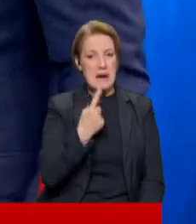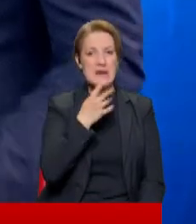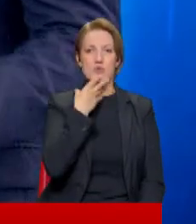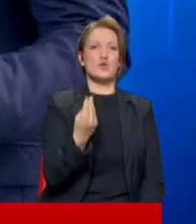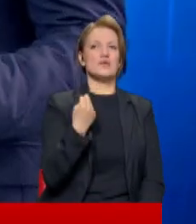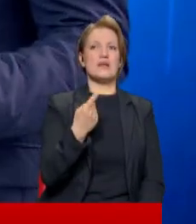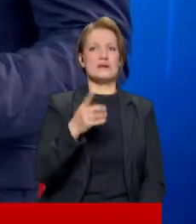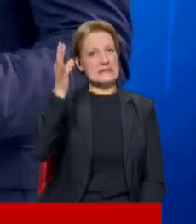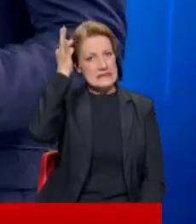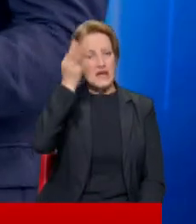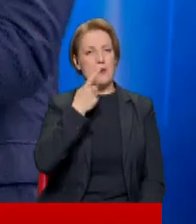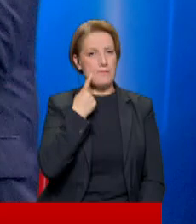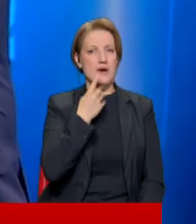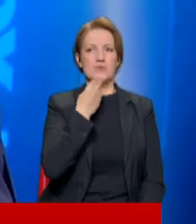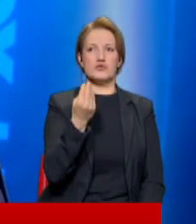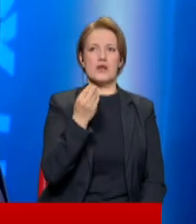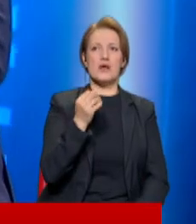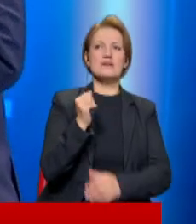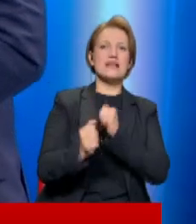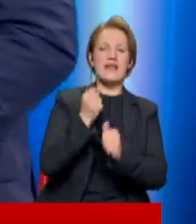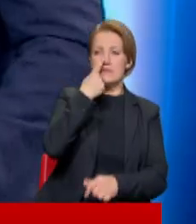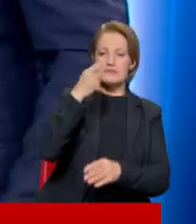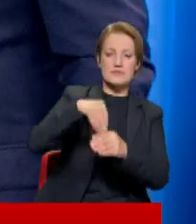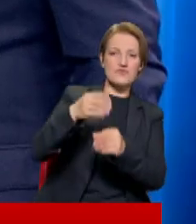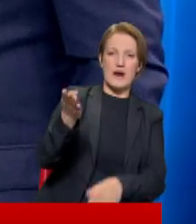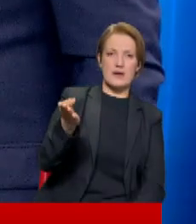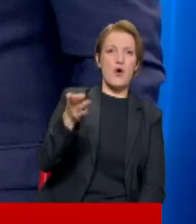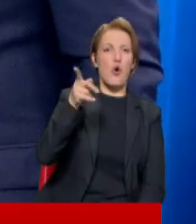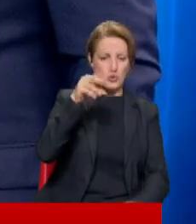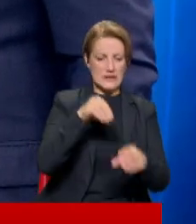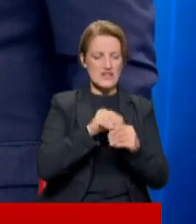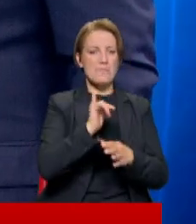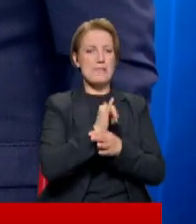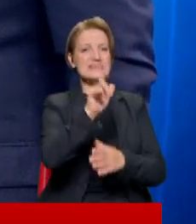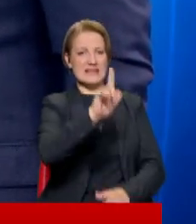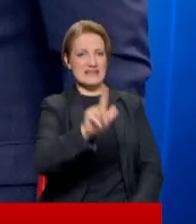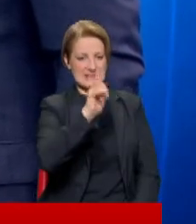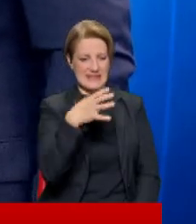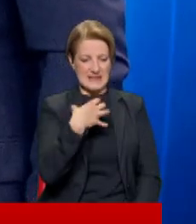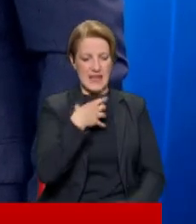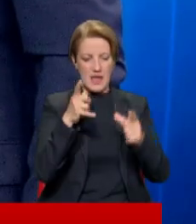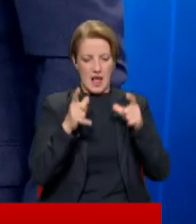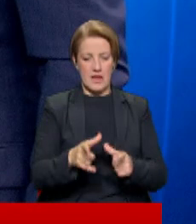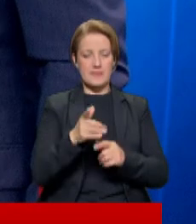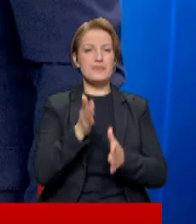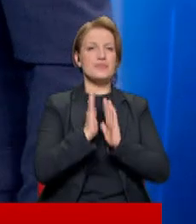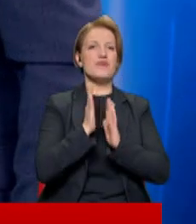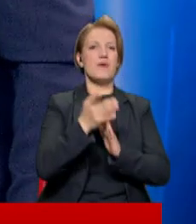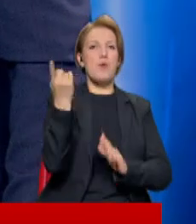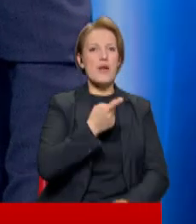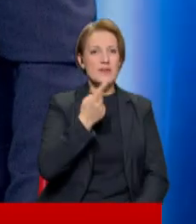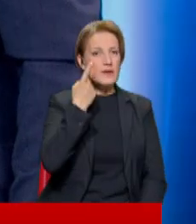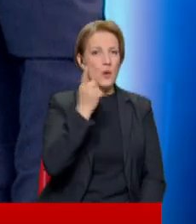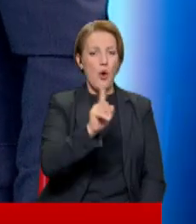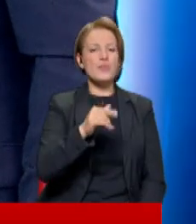tabi saç bakımı güzellik olabilir de Organize Sanayi Bölgesi'nde ne iş var Onun için meslek liselerinin kendi alanında devam oranı %10 bile